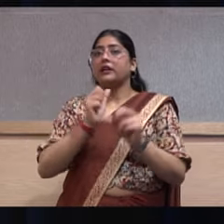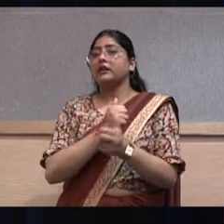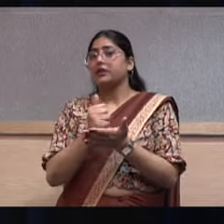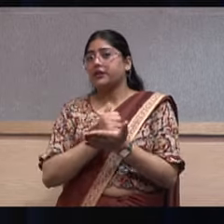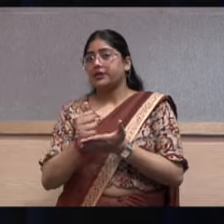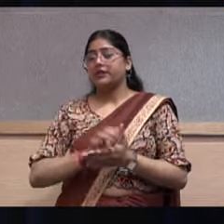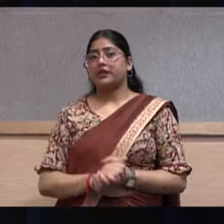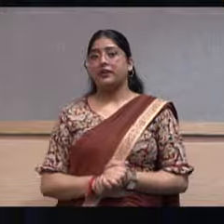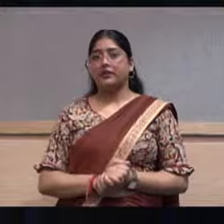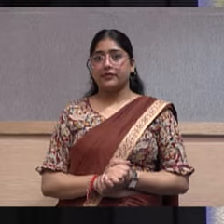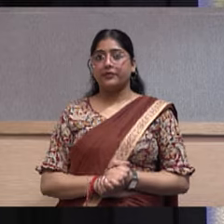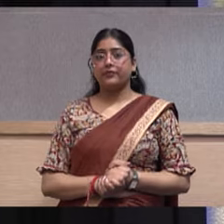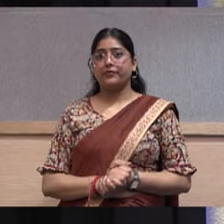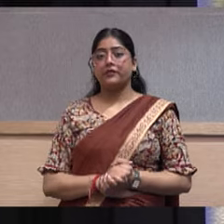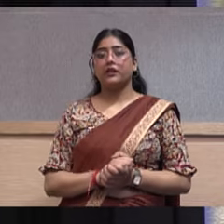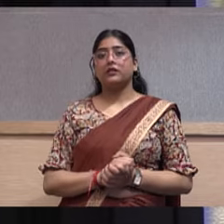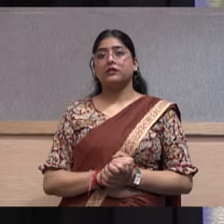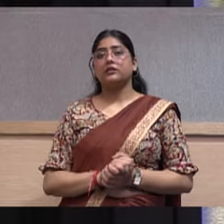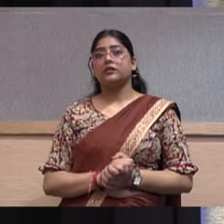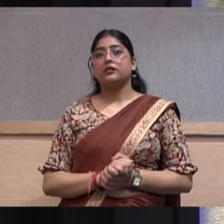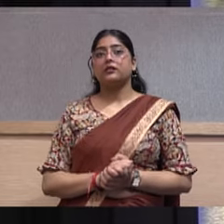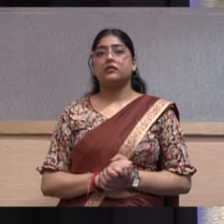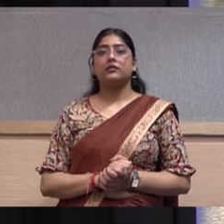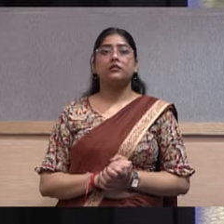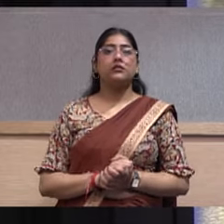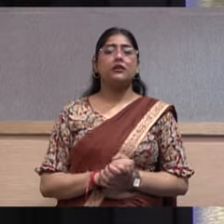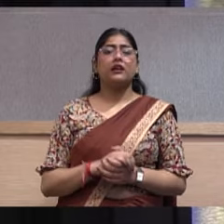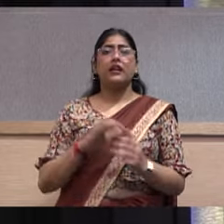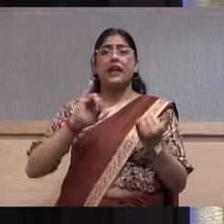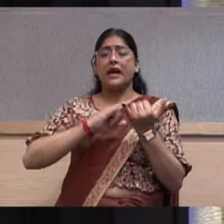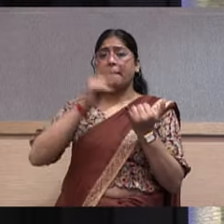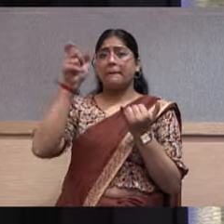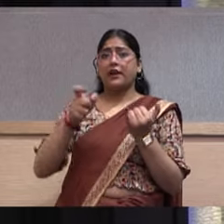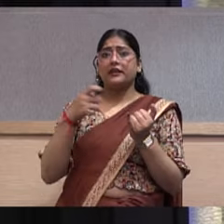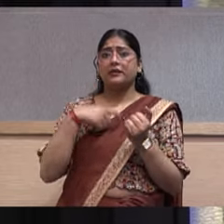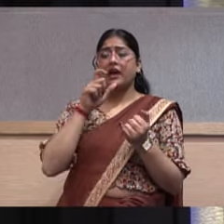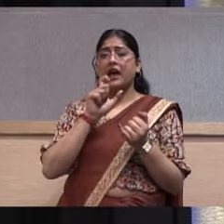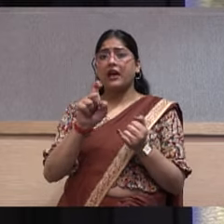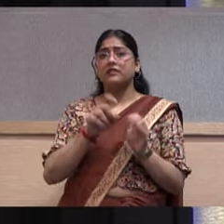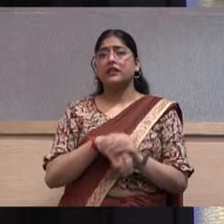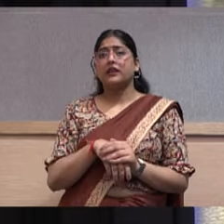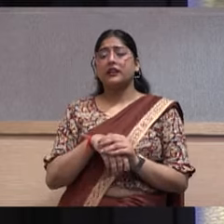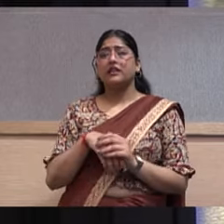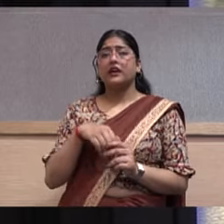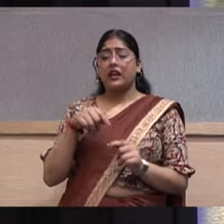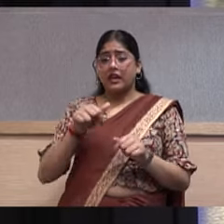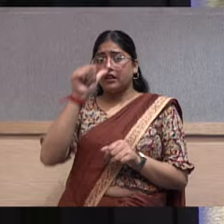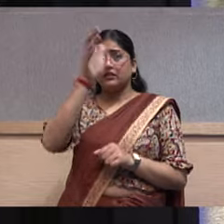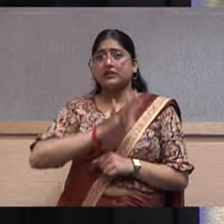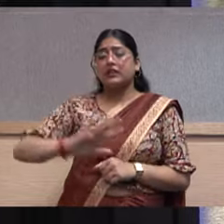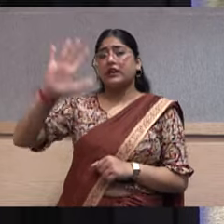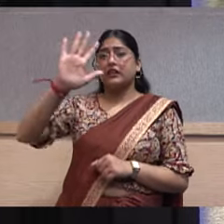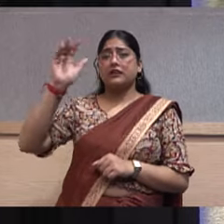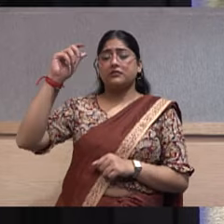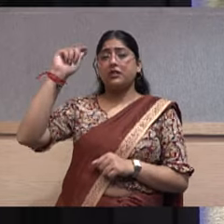में मेरे को परामर्श देने वाले पद्मश्री चौमू शास्त्री जी को पूछा शास्त्री जी इस देश में अंग्रेजी बोलने वाले लोग कितने होंगे बोले कि आबादी